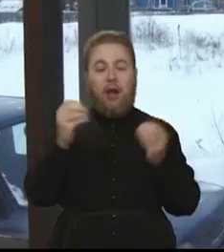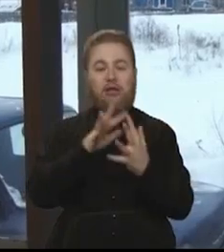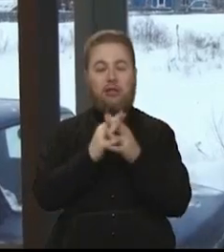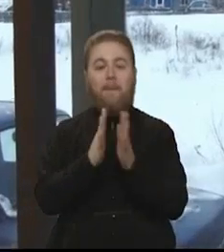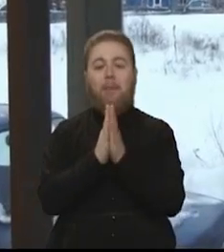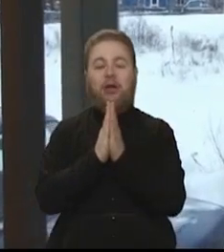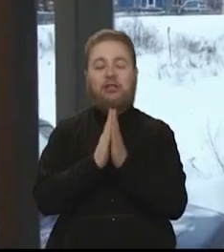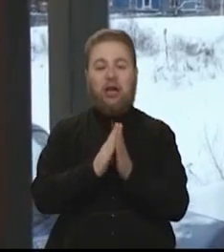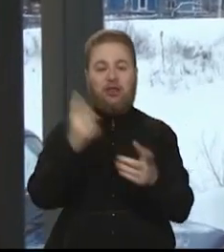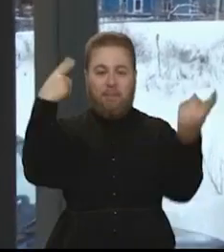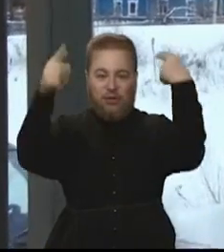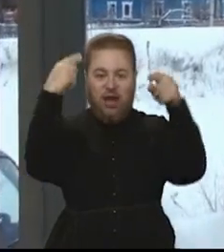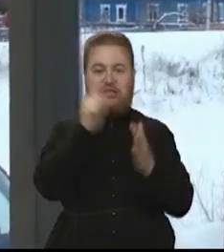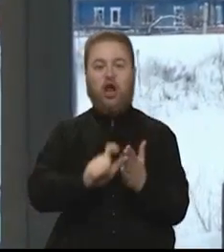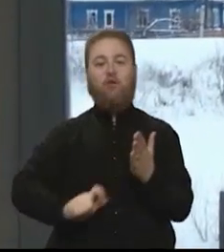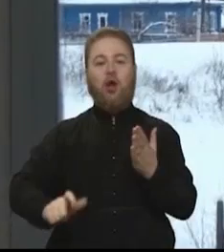стихотворение.